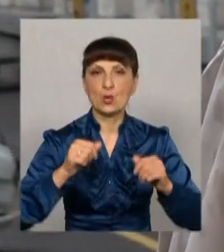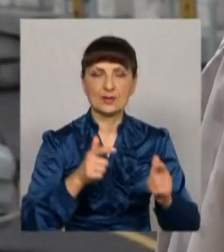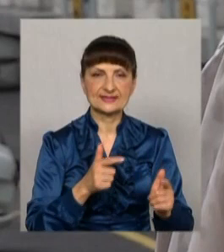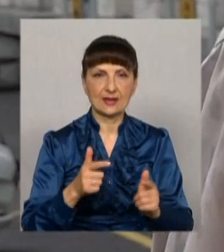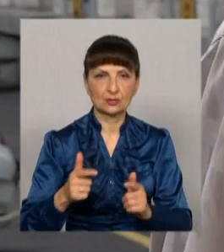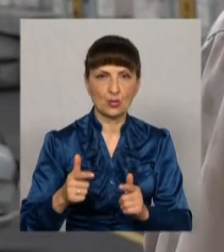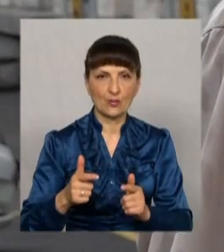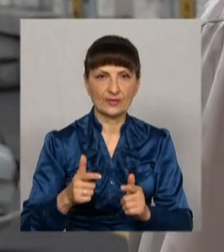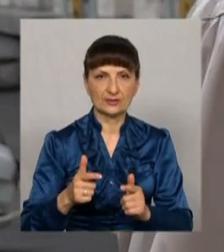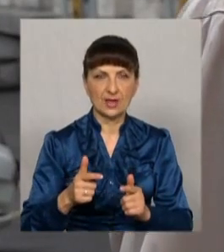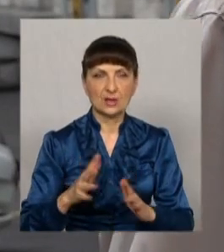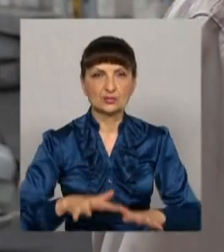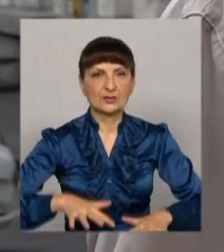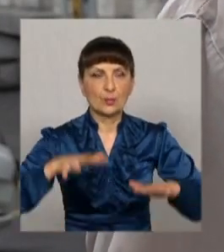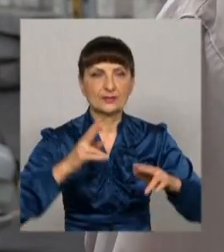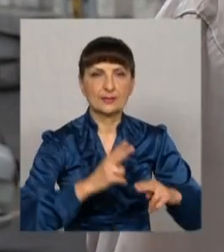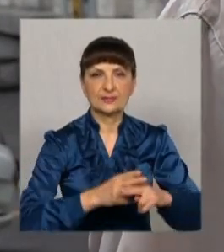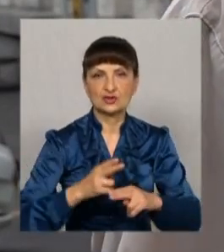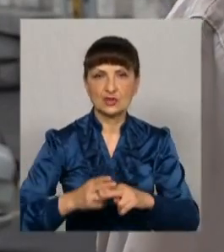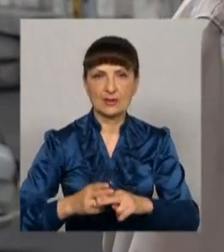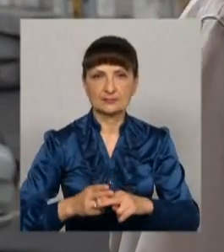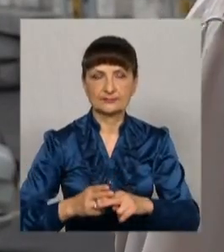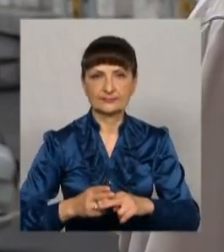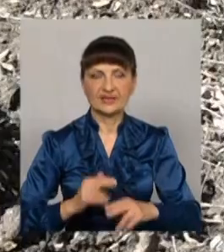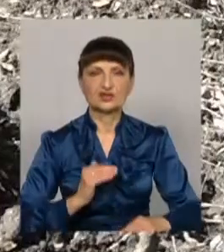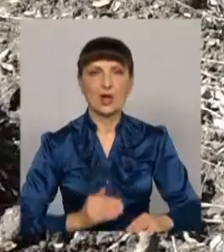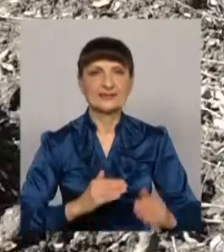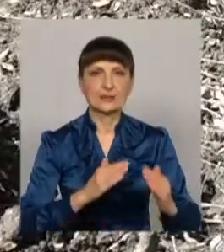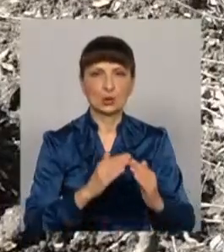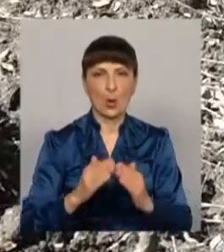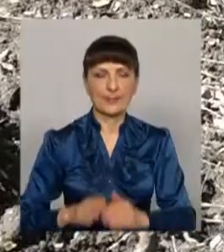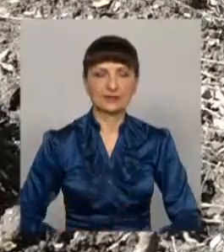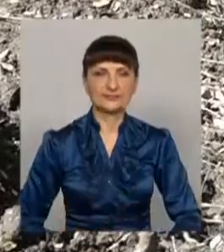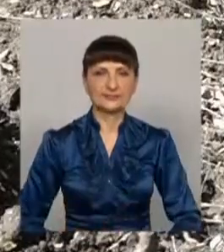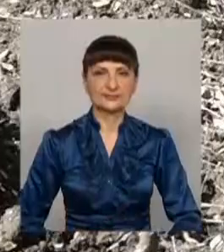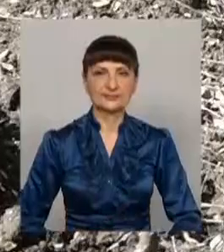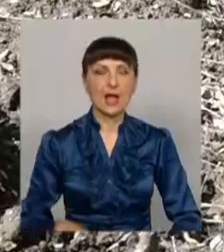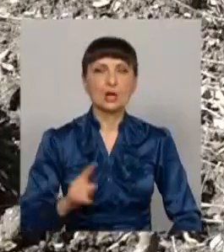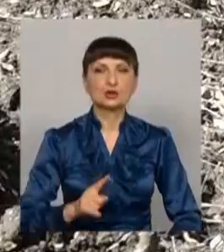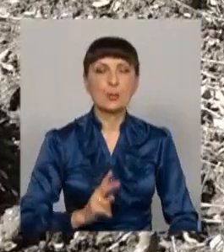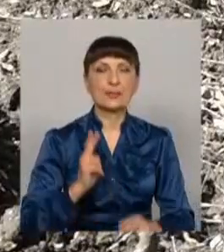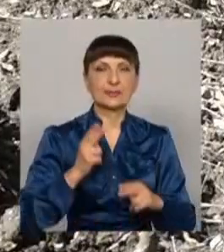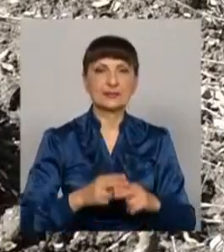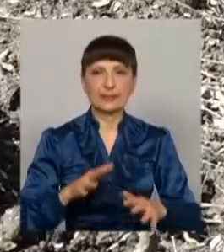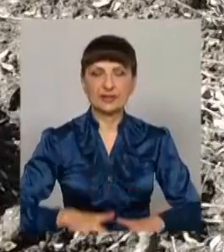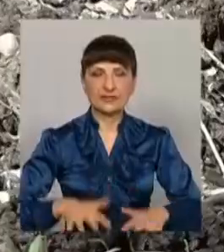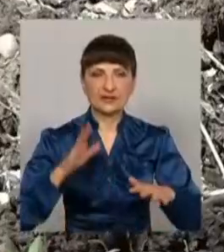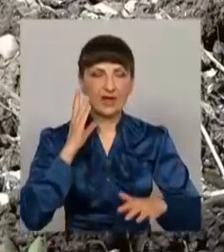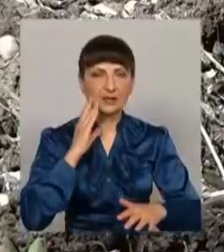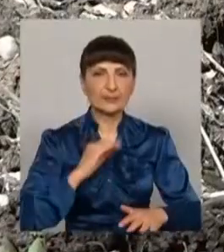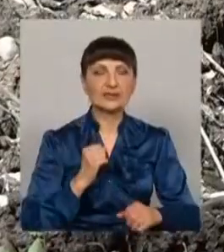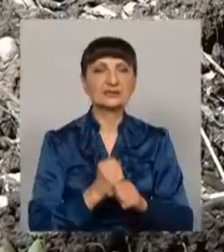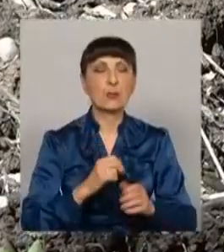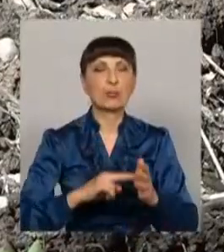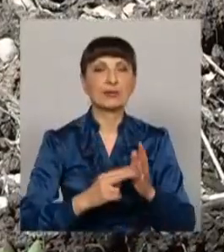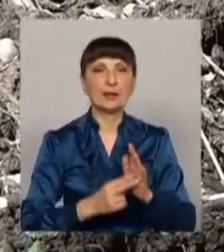чтобы подтопление, так сказать, убирать частного сектора. Для того, чтобы предотвратить подтопление, в Алматы разработали